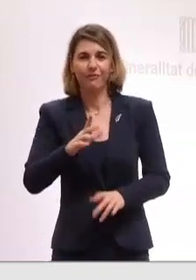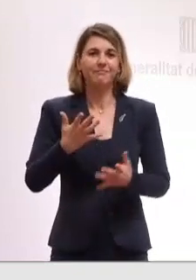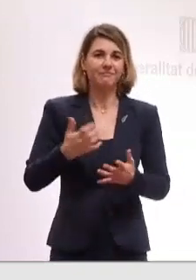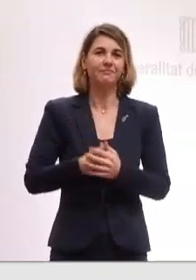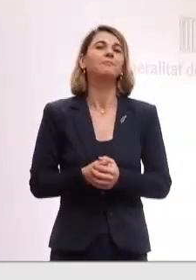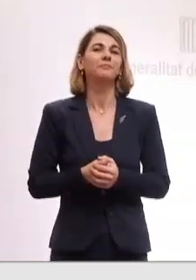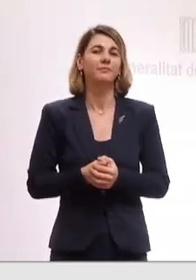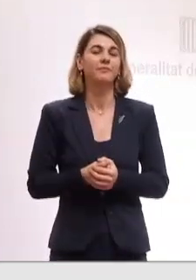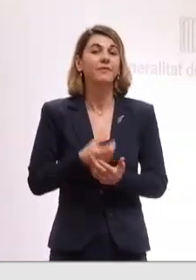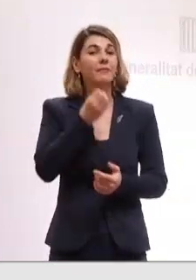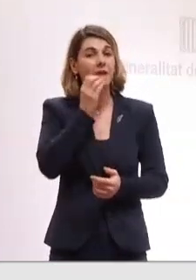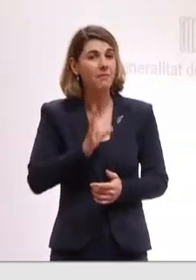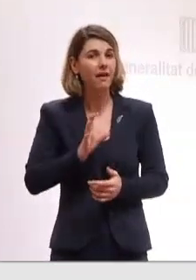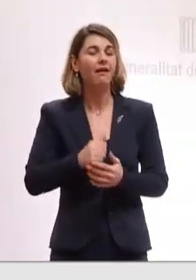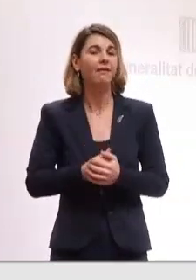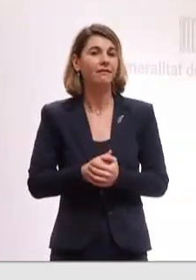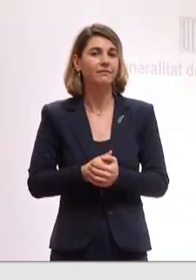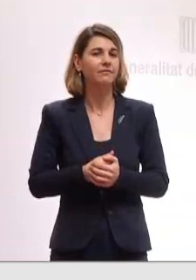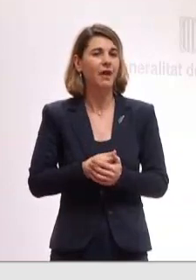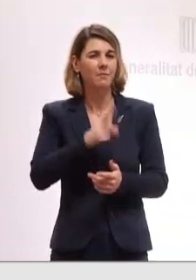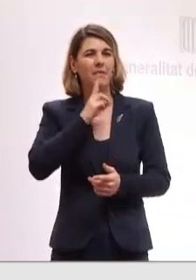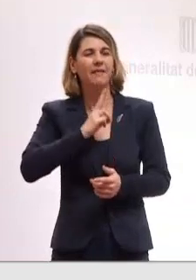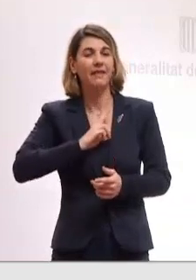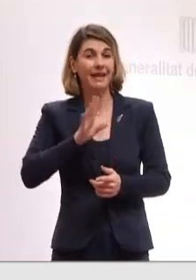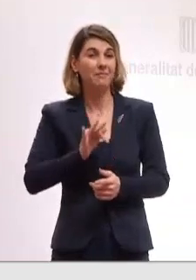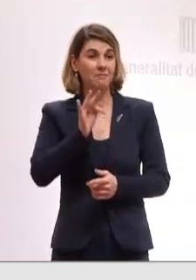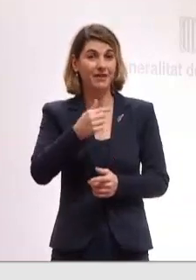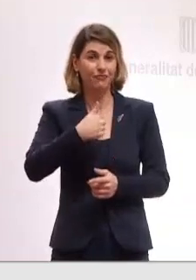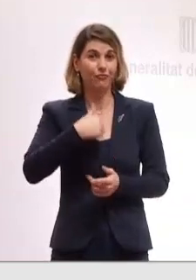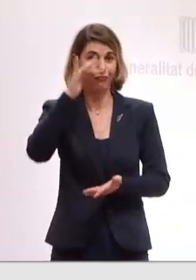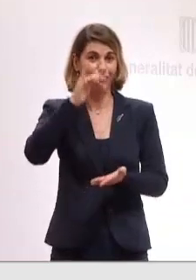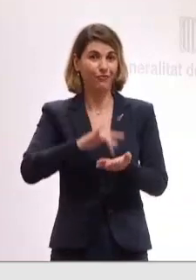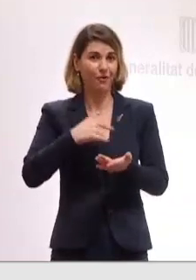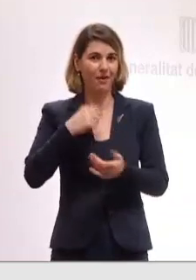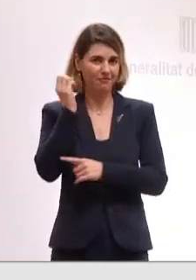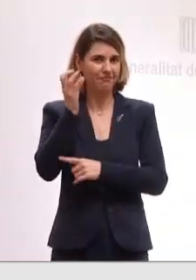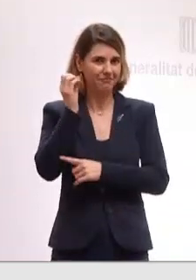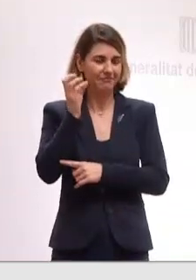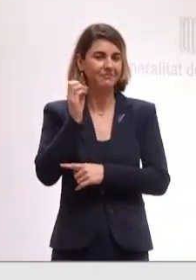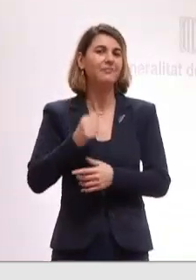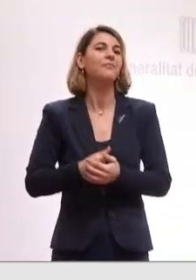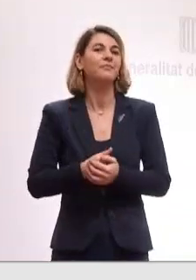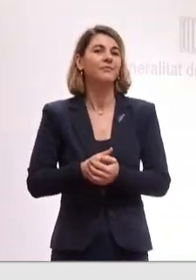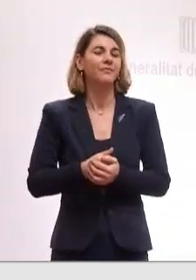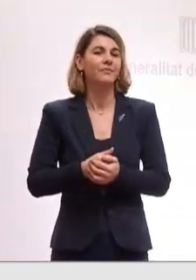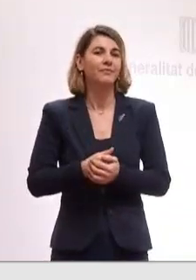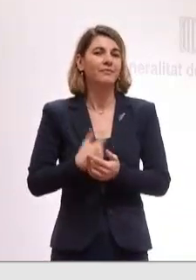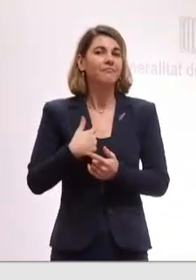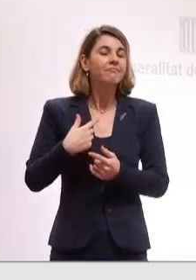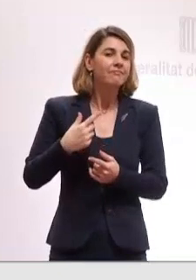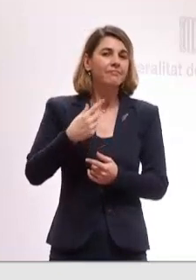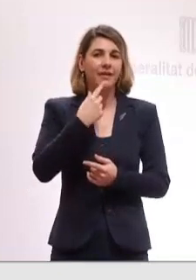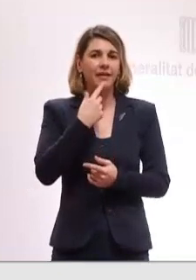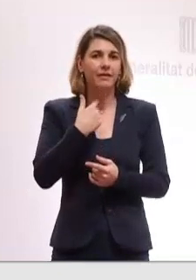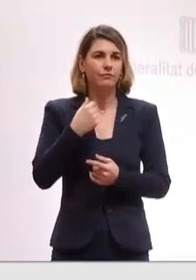Em sembla que quan em van dir que a més hauria d'intervenir, em van suggerir de donar